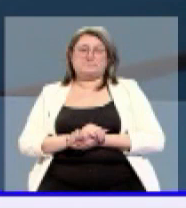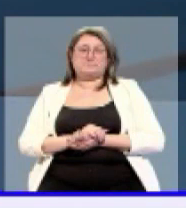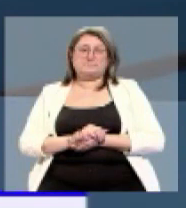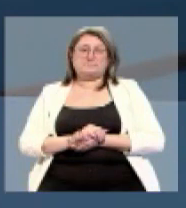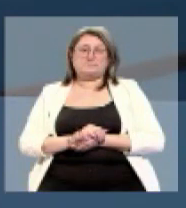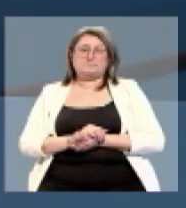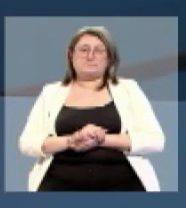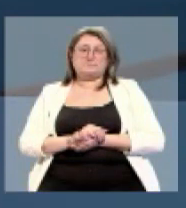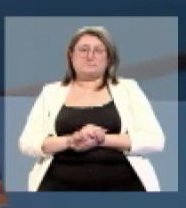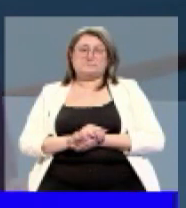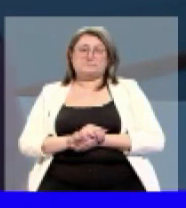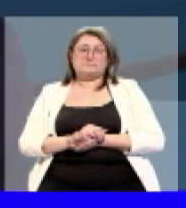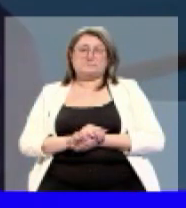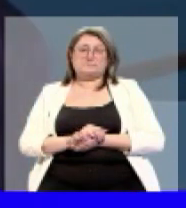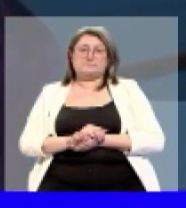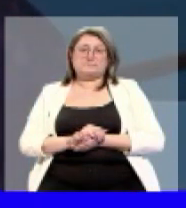Мақсат не?